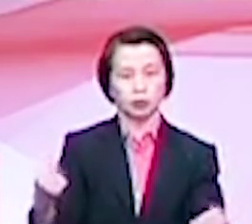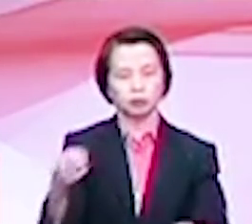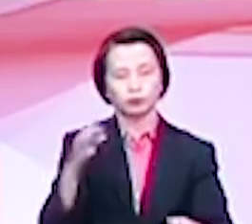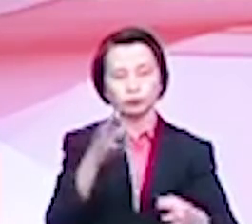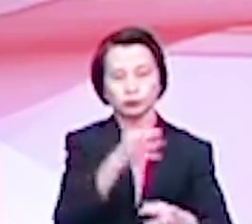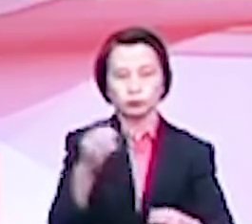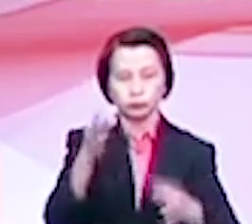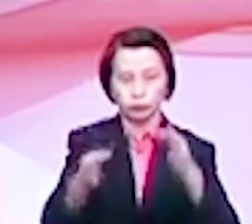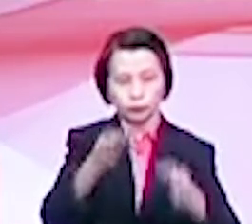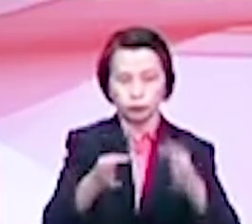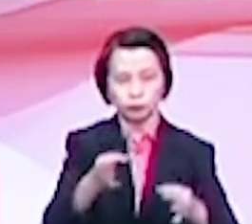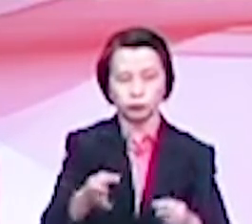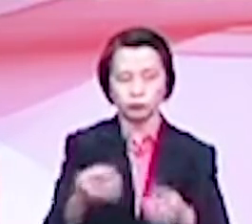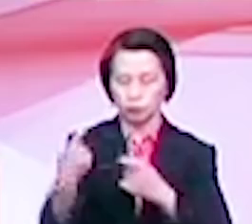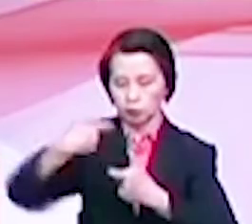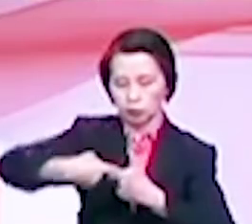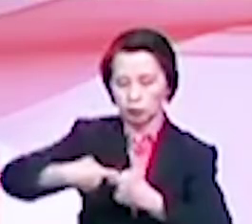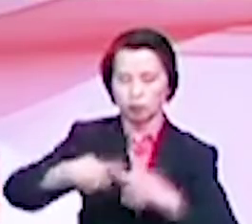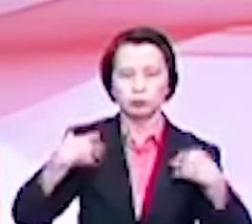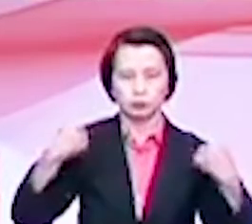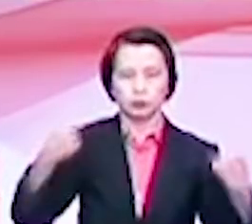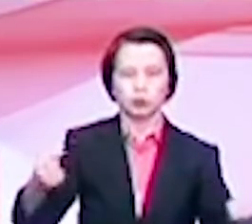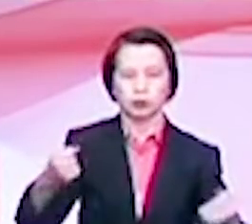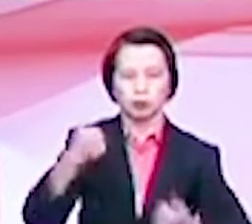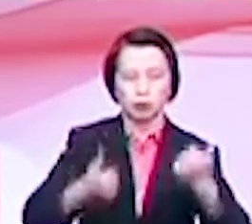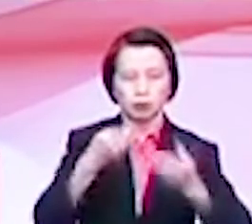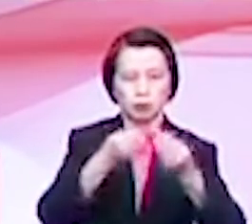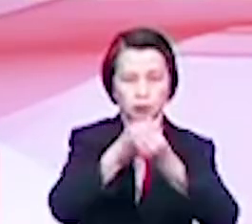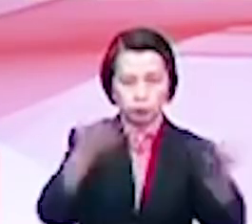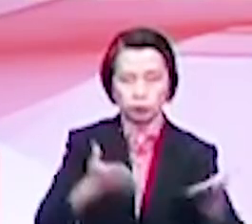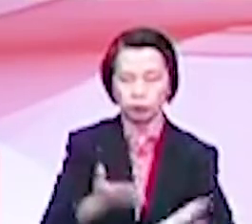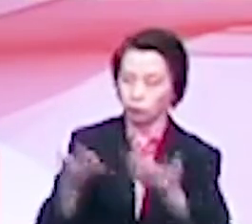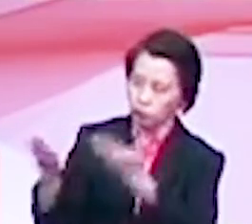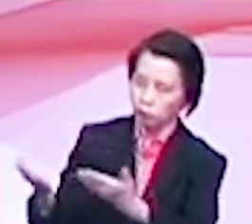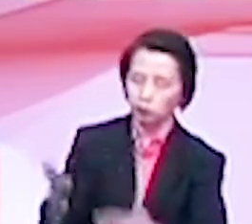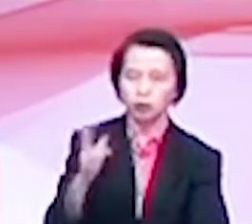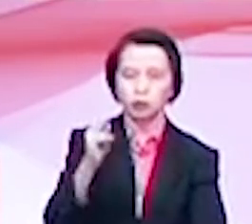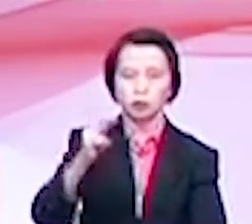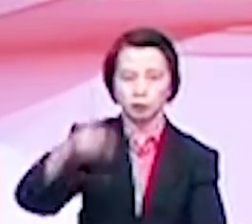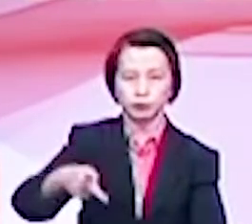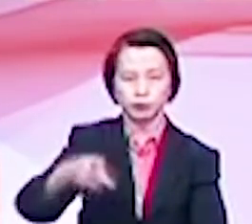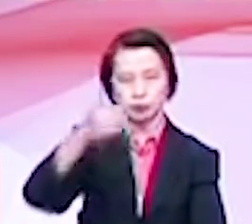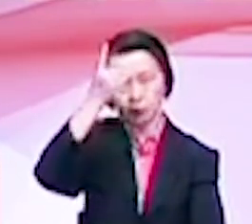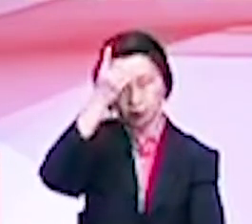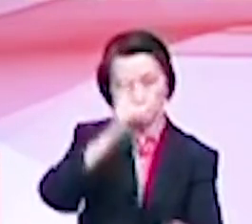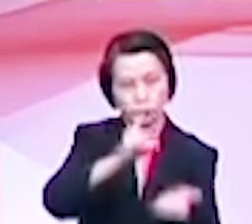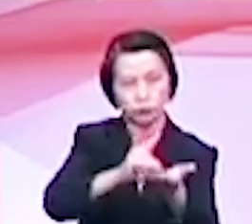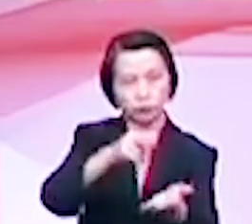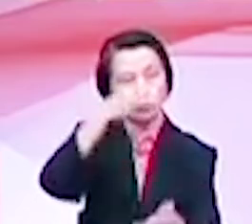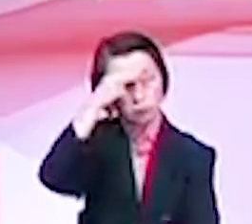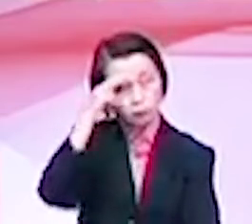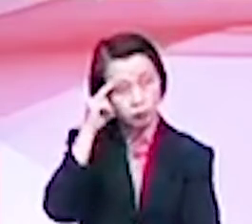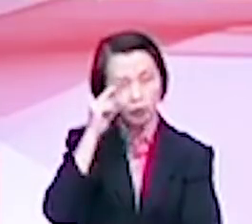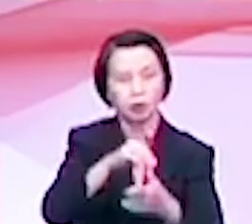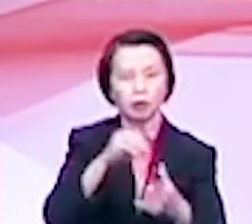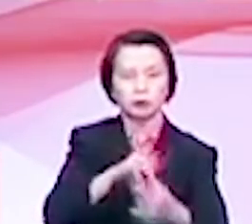jika perkara-perkara yang berkaitan dengan kesihatan sama ada diumumkan oleh Ketua Pengarah Kesihatan ataupun